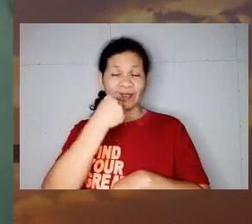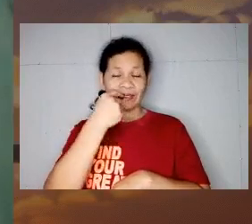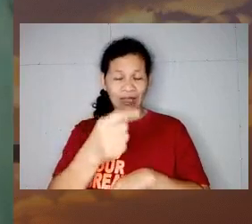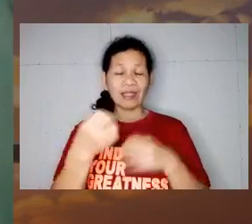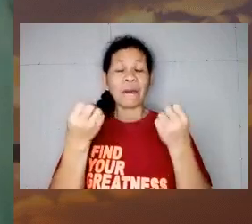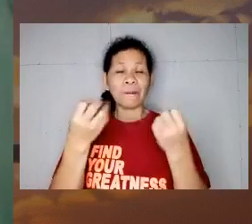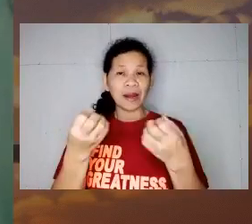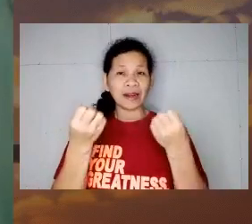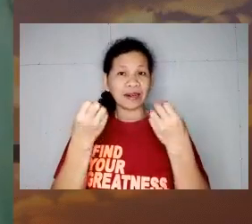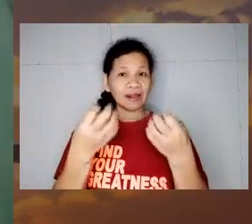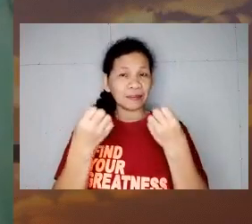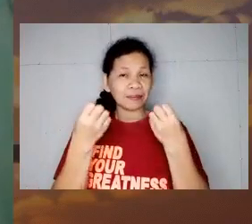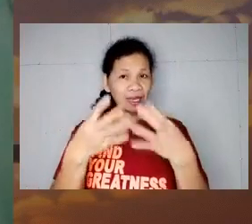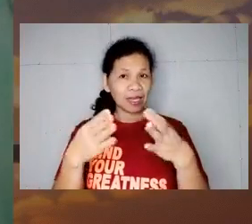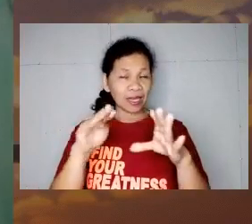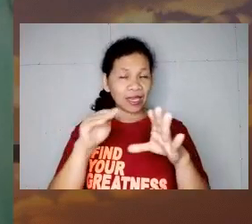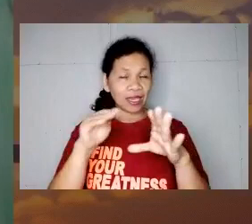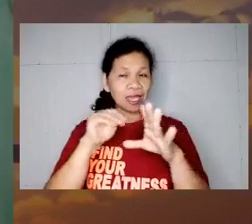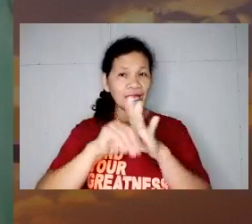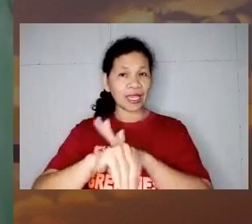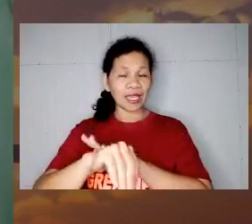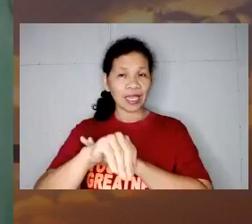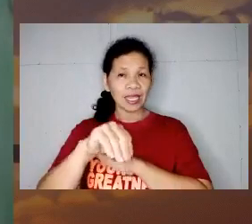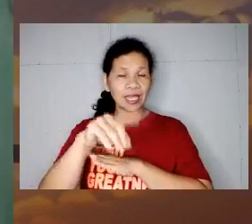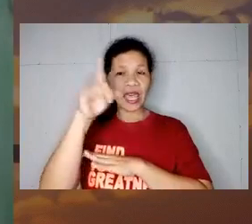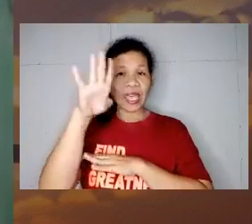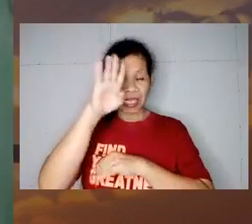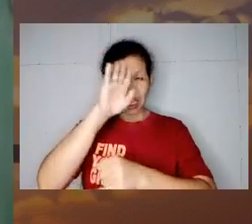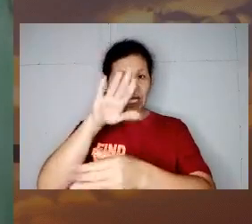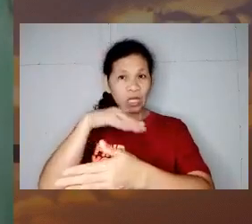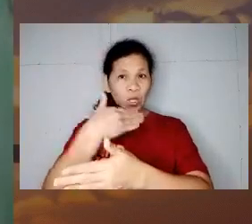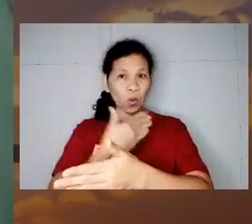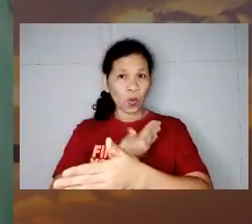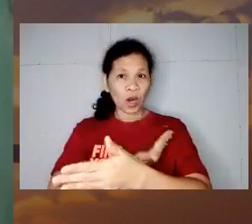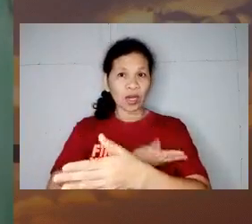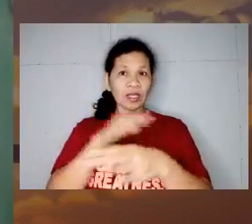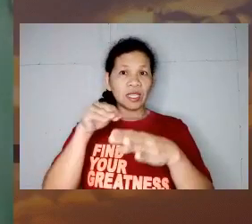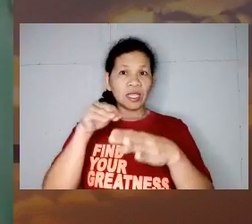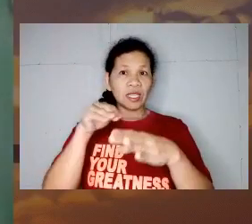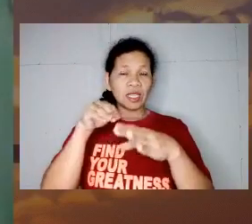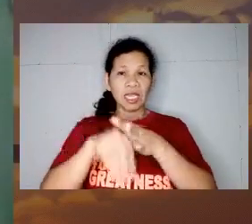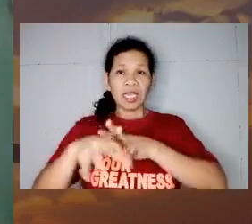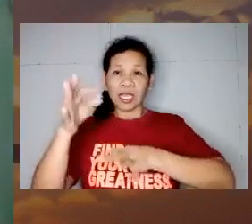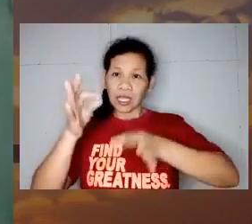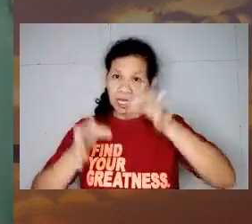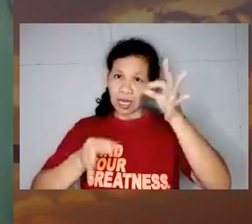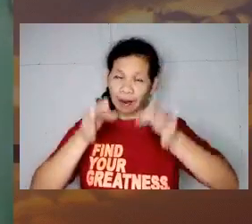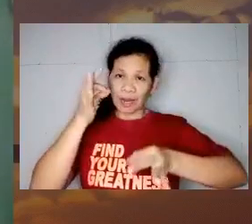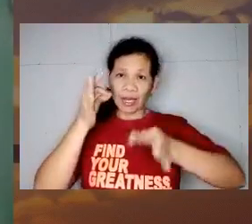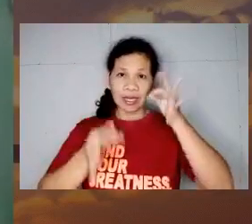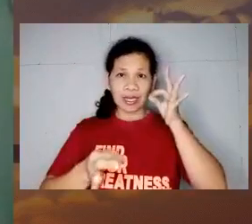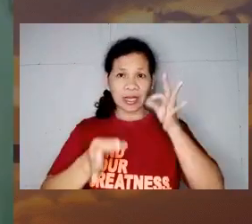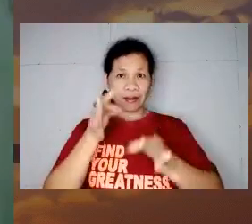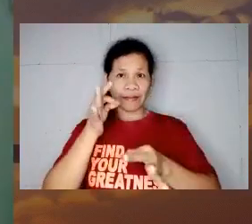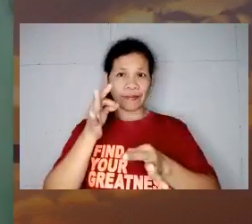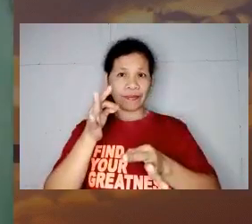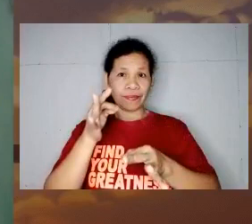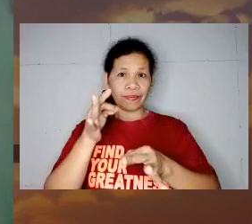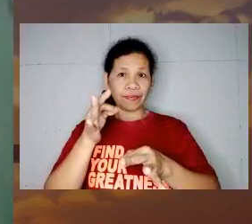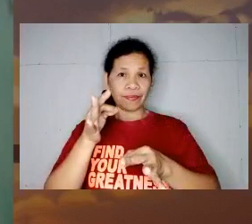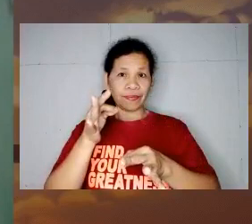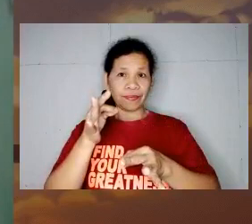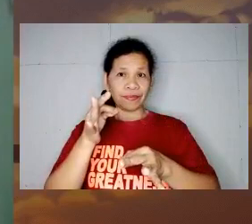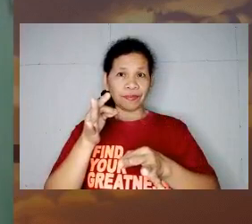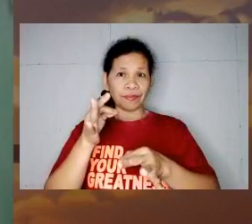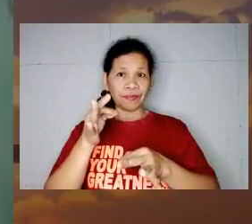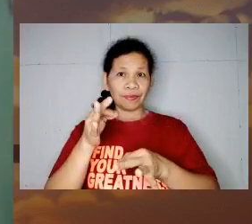mga anak ng Diyos sa panahon ng hukuman ay hindi naman sila